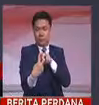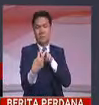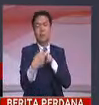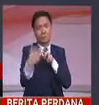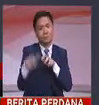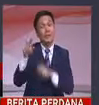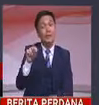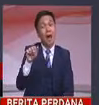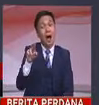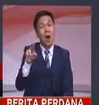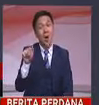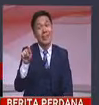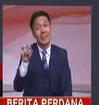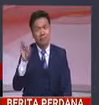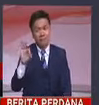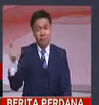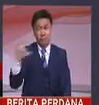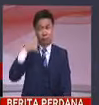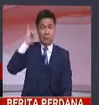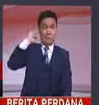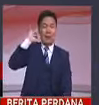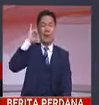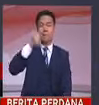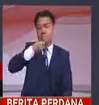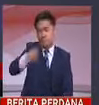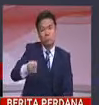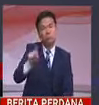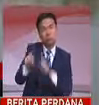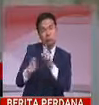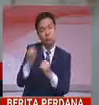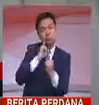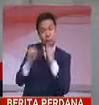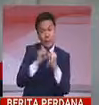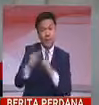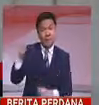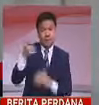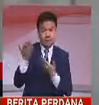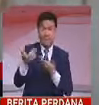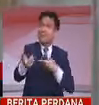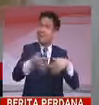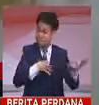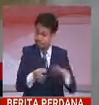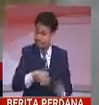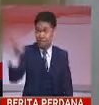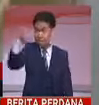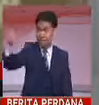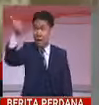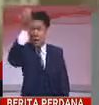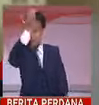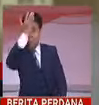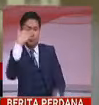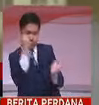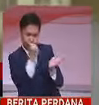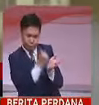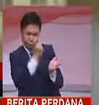yang disiarkan secara langsung di TV1 malam semalam. Menurut beliau, Yang di-Pertuan Agong sebelum ini memperkenan persiaran darurat